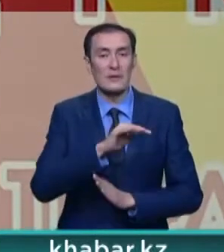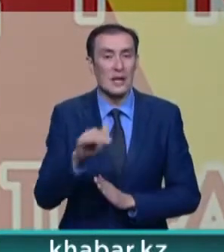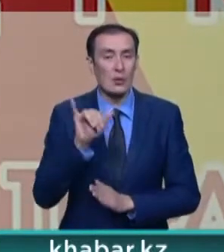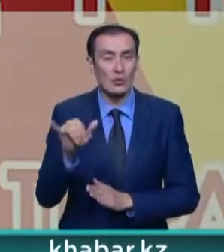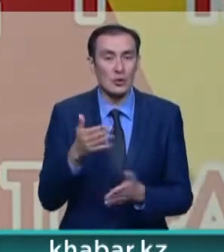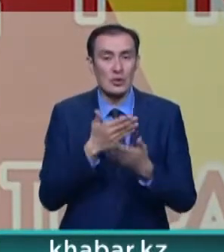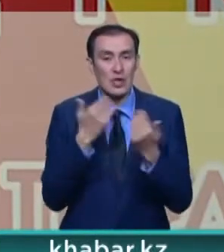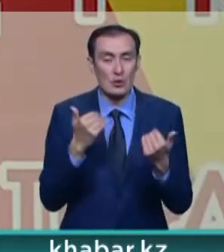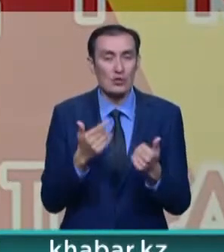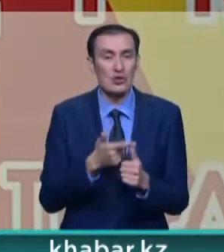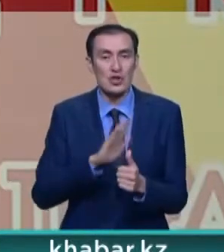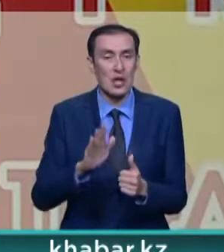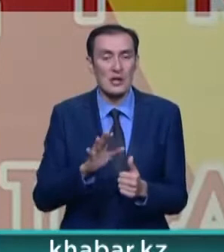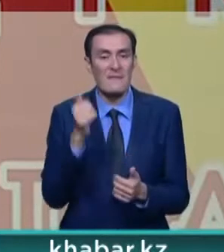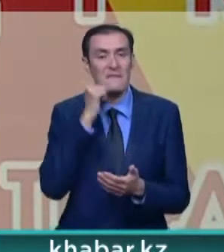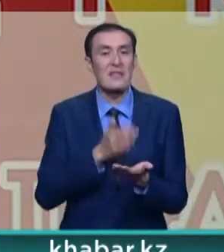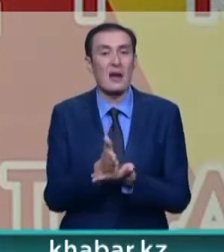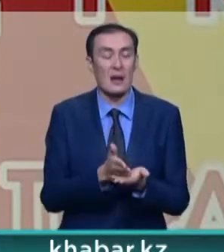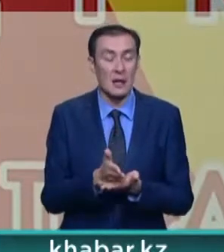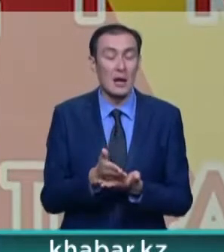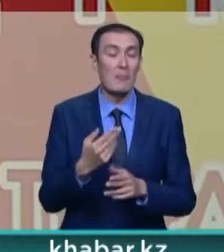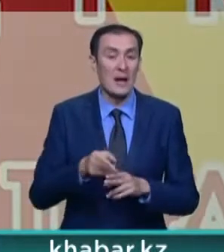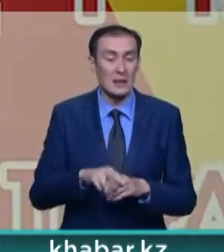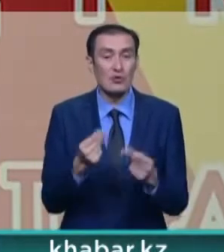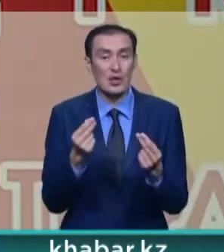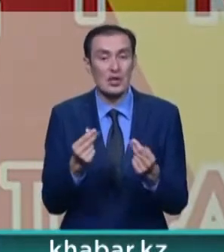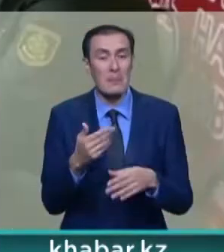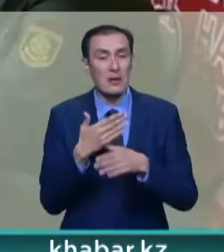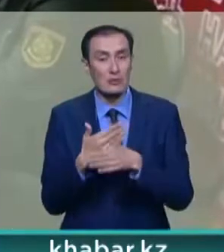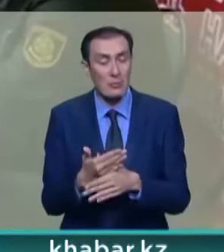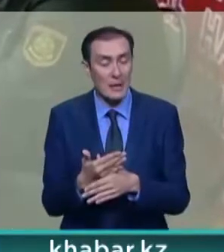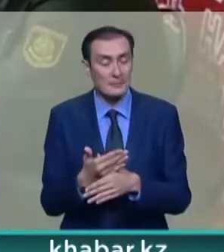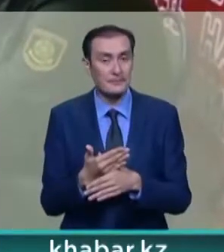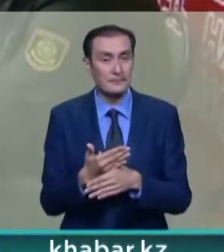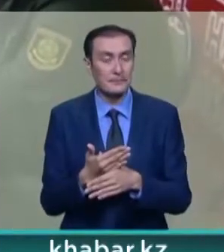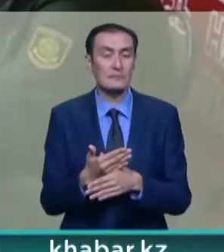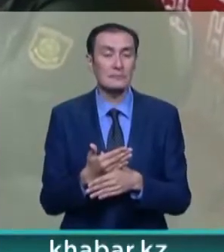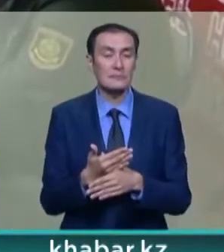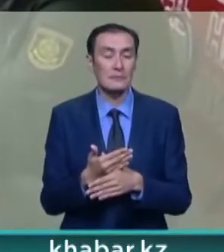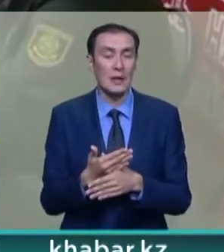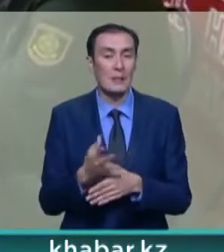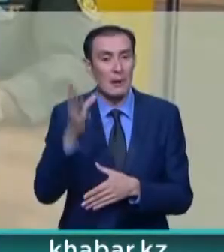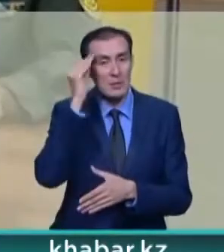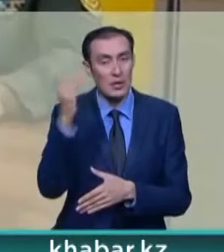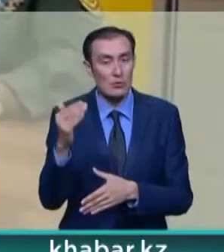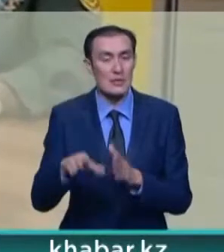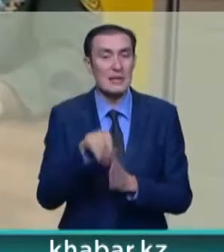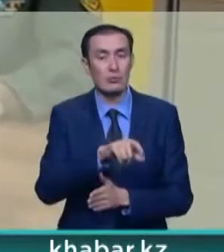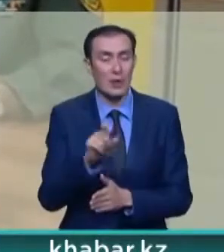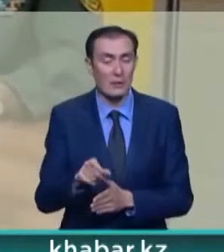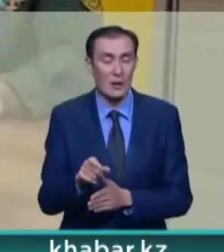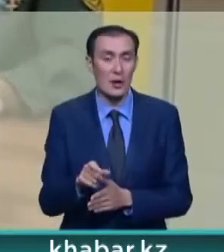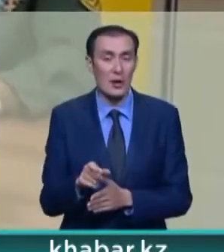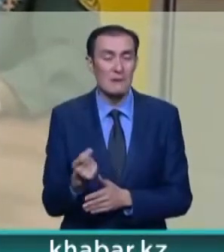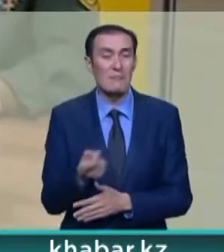не являются ветеранами. Соответственно, существующие денежные пособия, по мнению народных коммунистов,